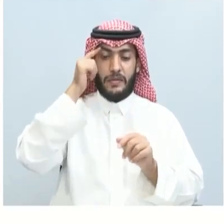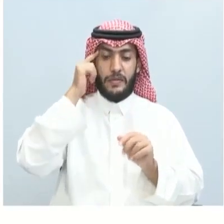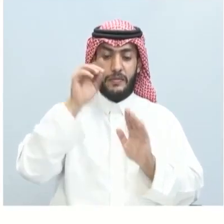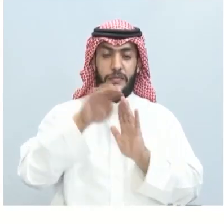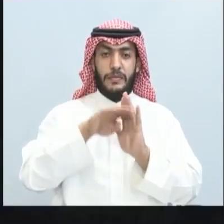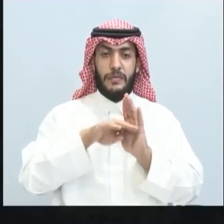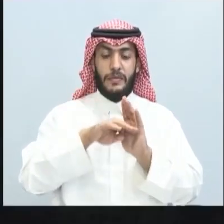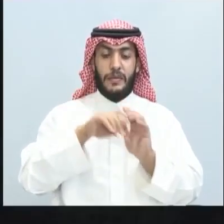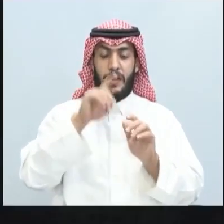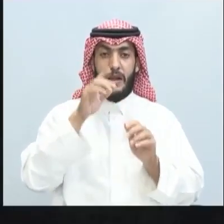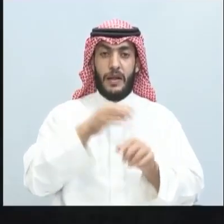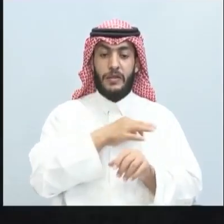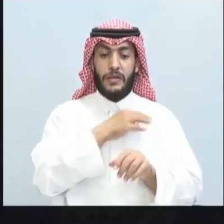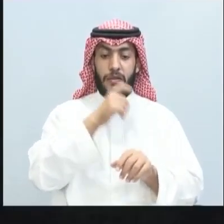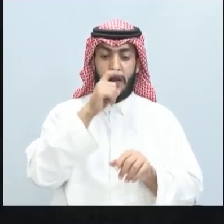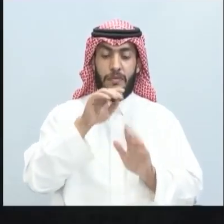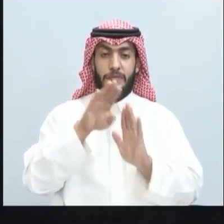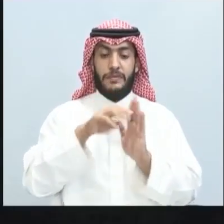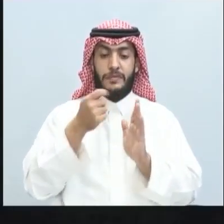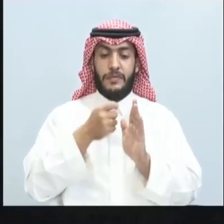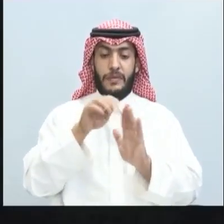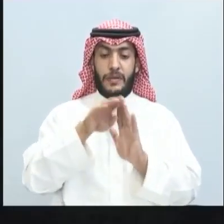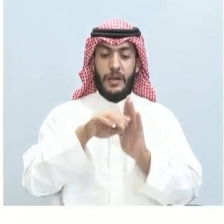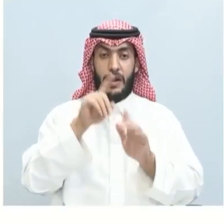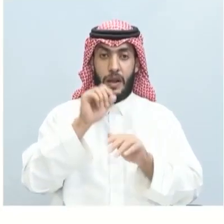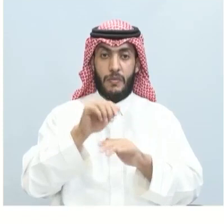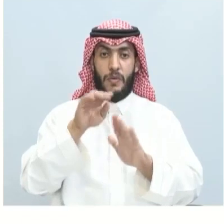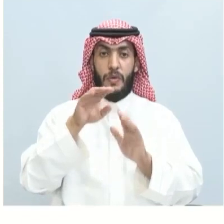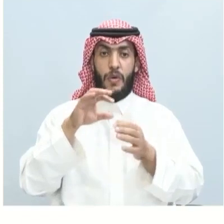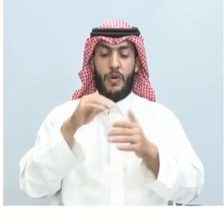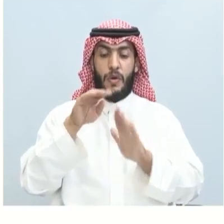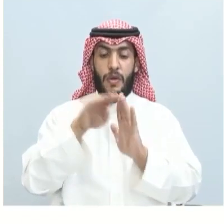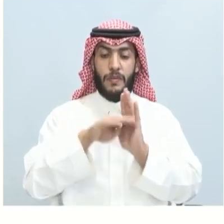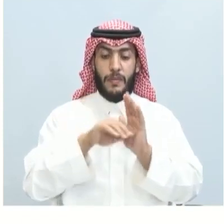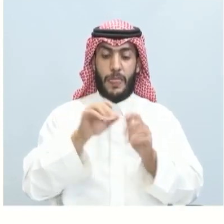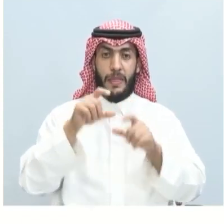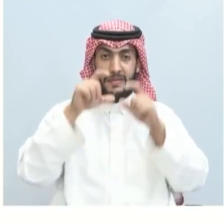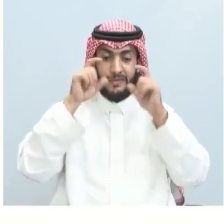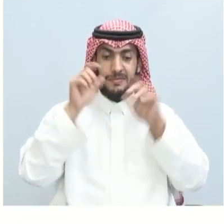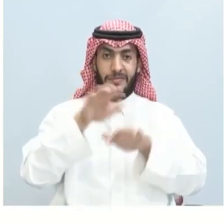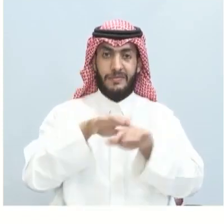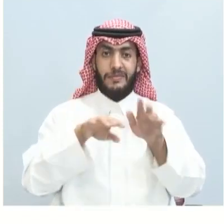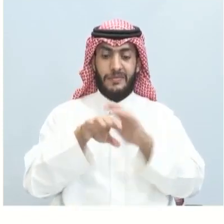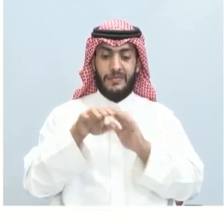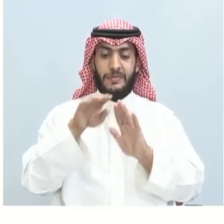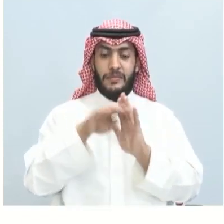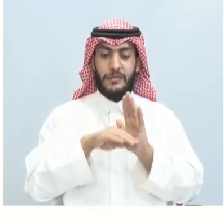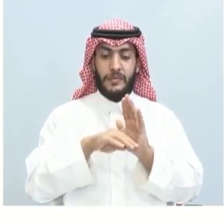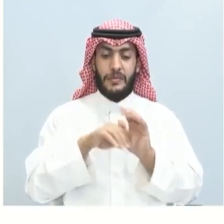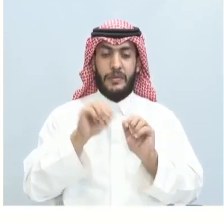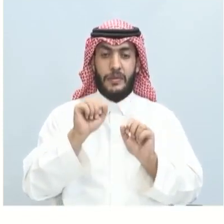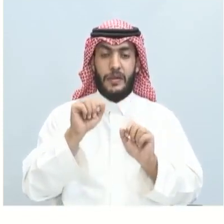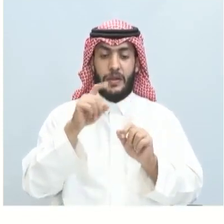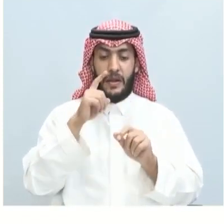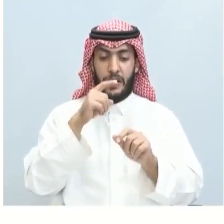اتزان طبعا في كل تجربه لابد ان نملا بطاقه السلامه في دليل التجارب العمليه الخطوات هي وضع